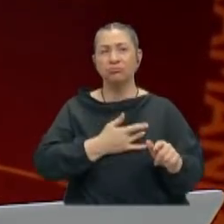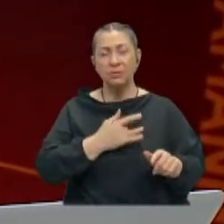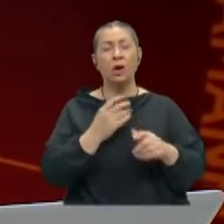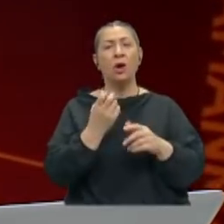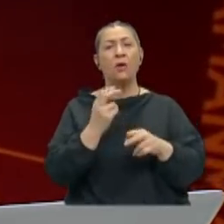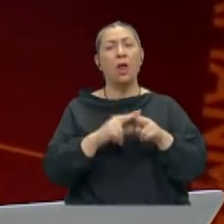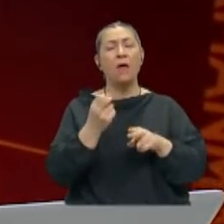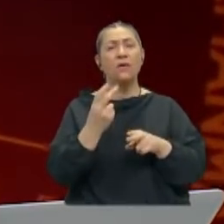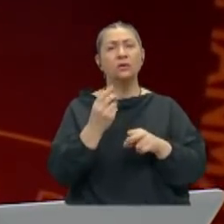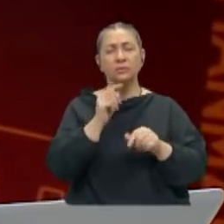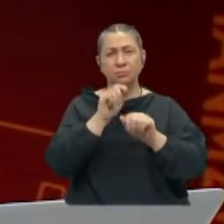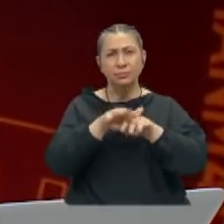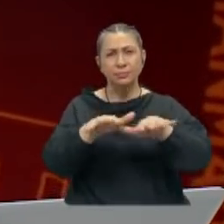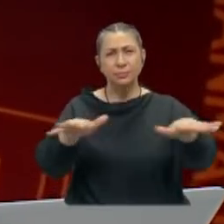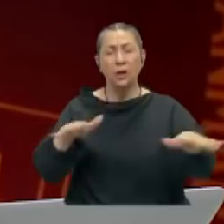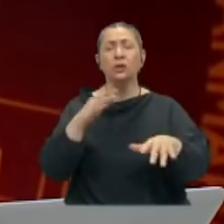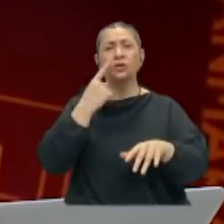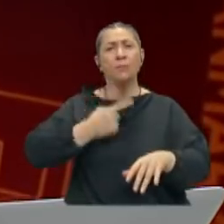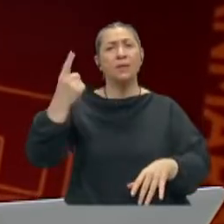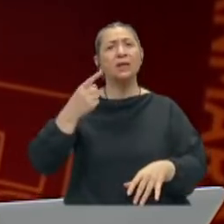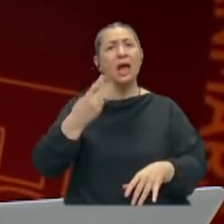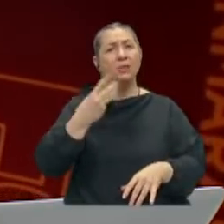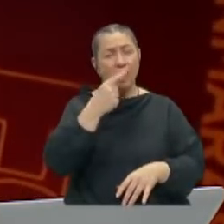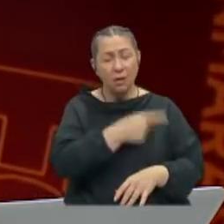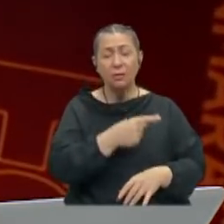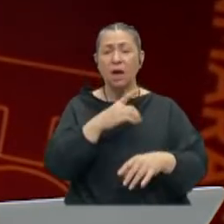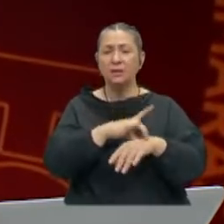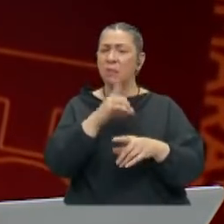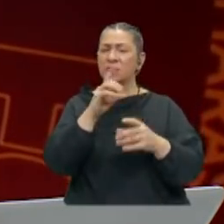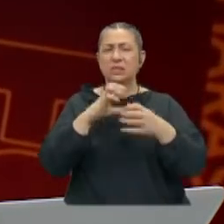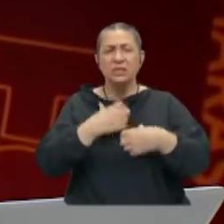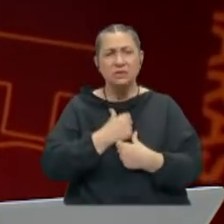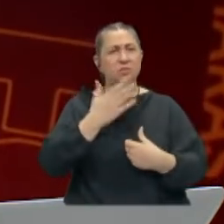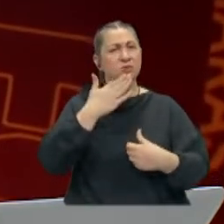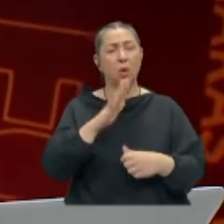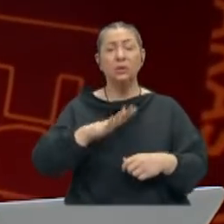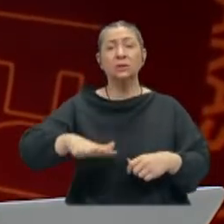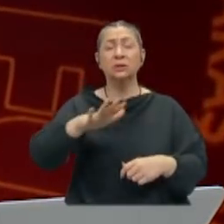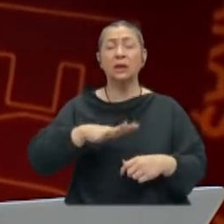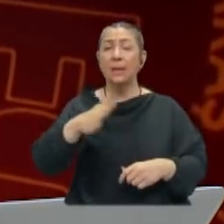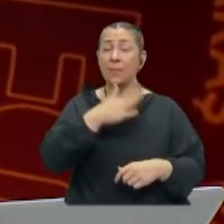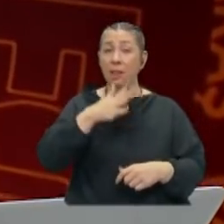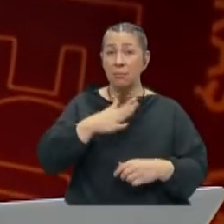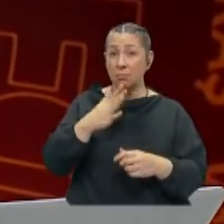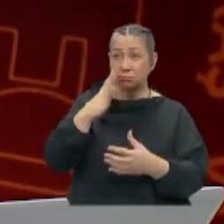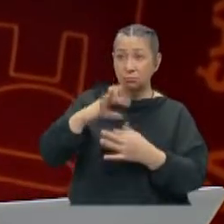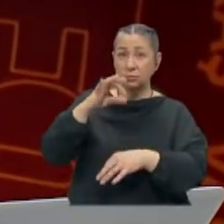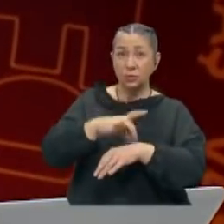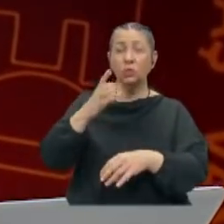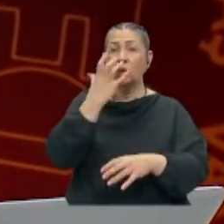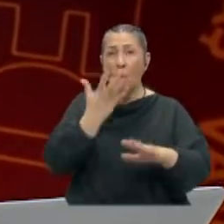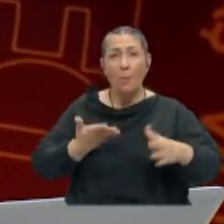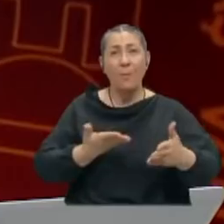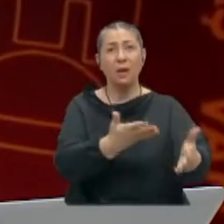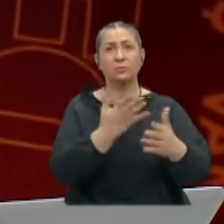Koronavirüs salgınında Cumhurbaşkanı Erdoğan hastanelerimizde herhangi bir sıkıntımız yok derken sahadaki bilim insanları yoğun